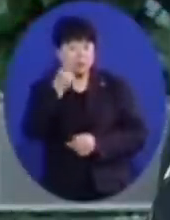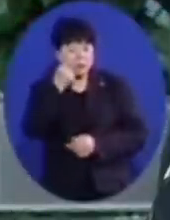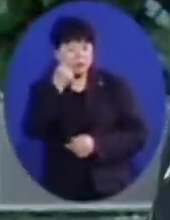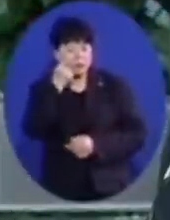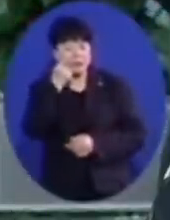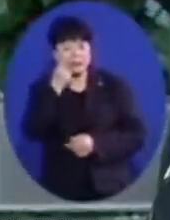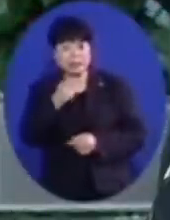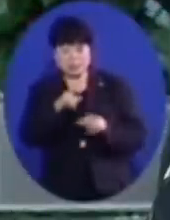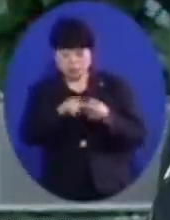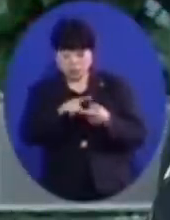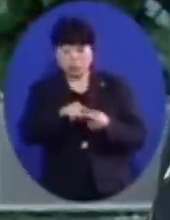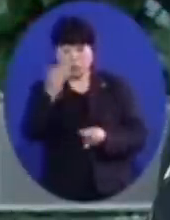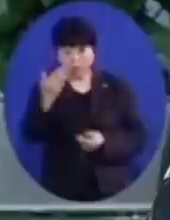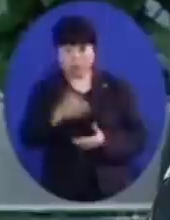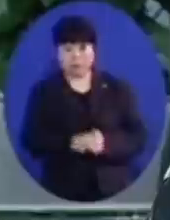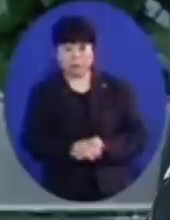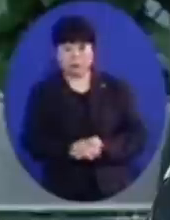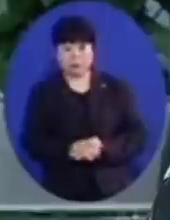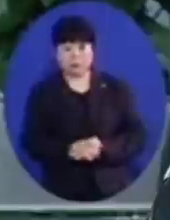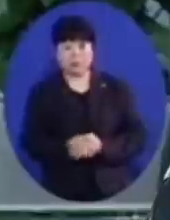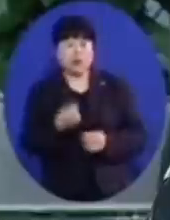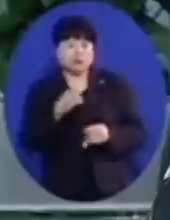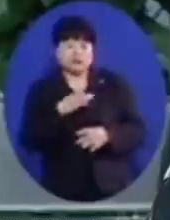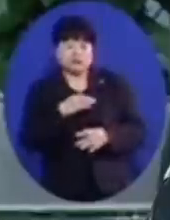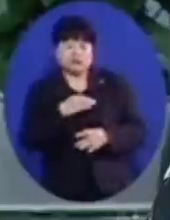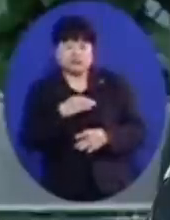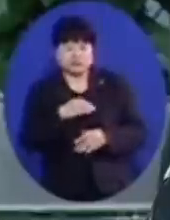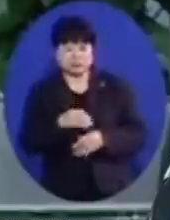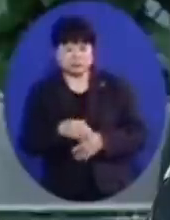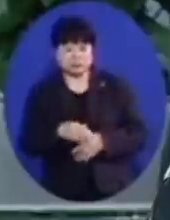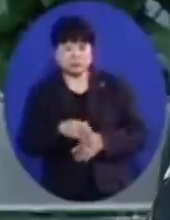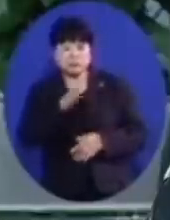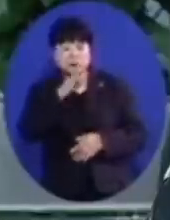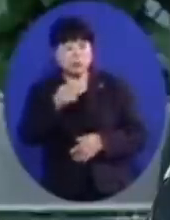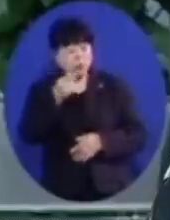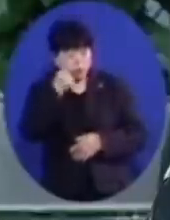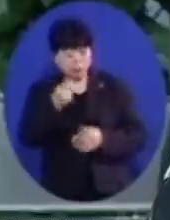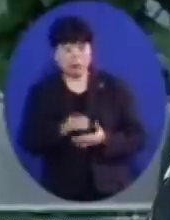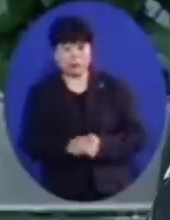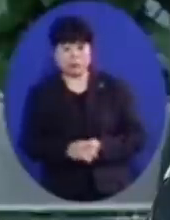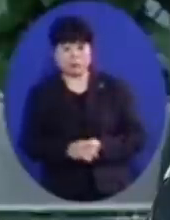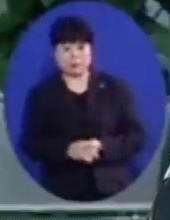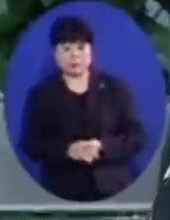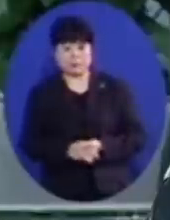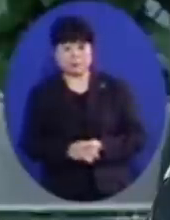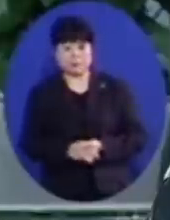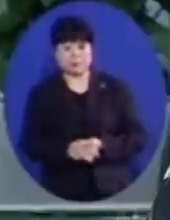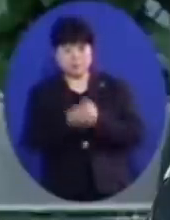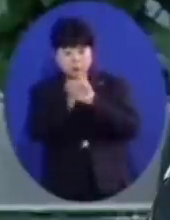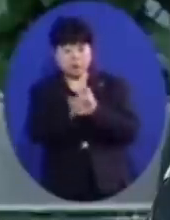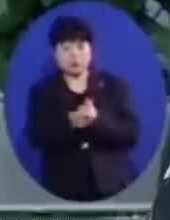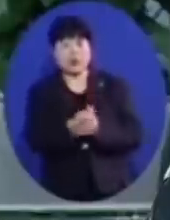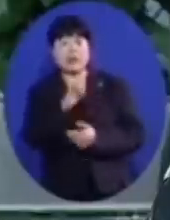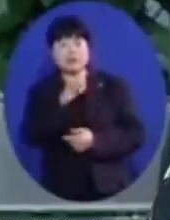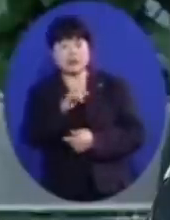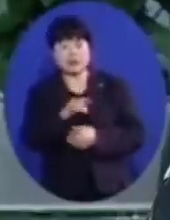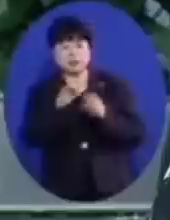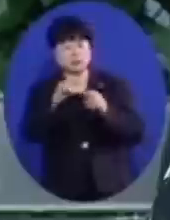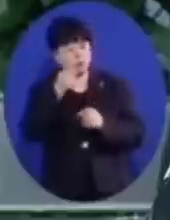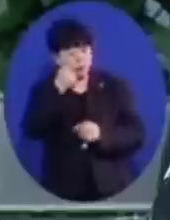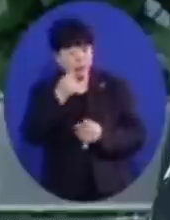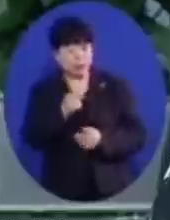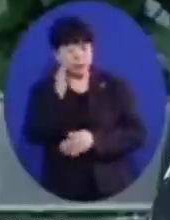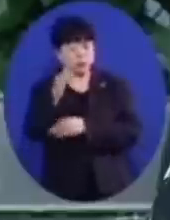생각하니까 급을 많이 갖다 주는 것입니다 못해요 진짜 기도도 못하고 전도도 못하고